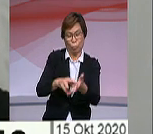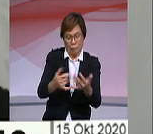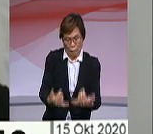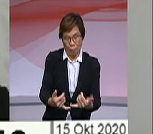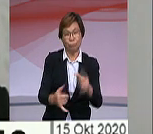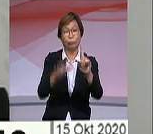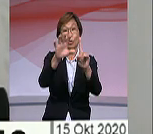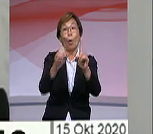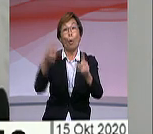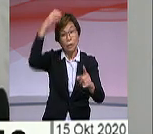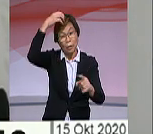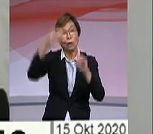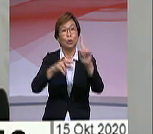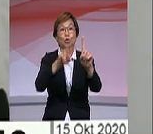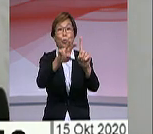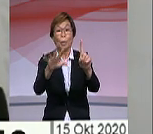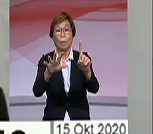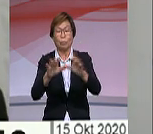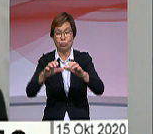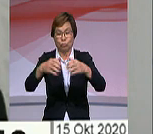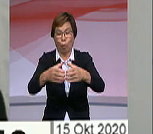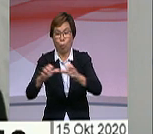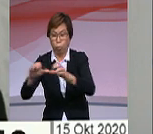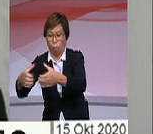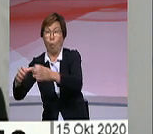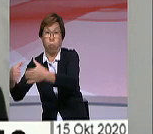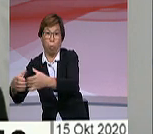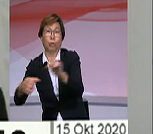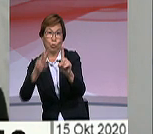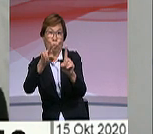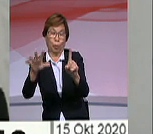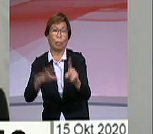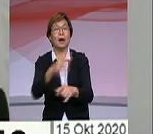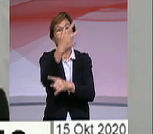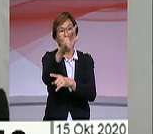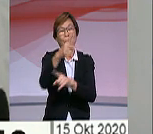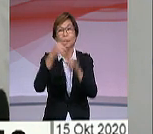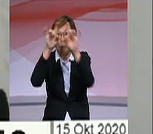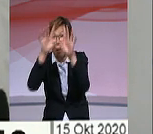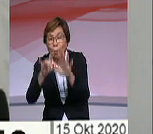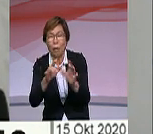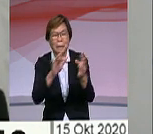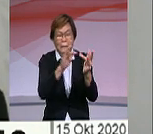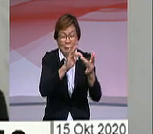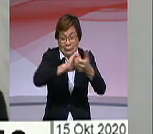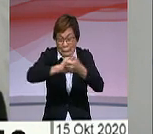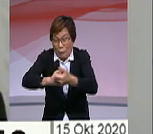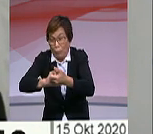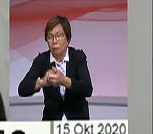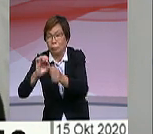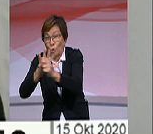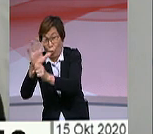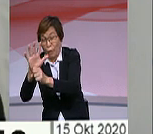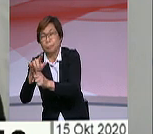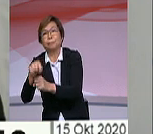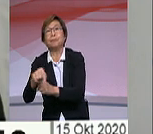ini. 125 kes daripada kluster-kluster sedia ada, 13 kes daripada saringan kontak rapat kes positif